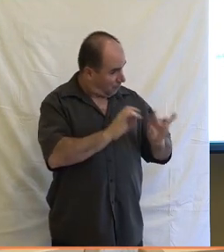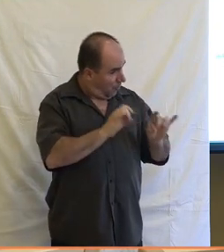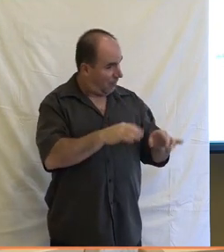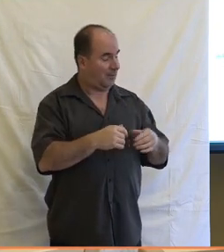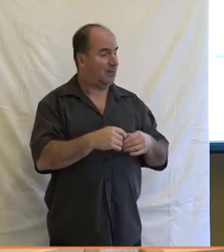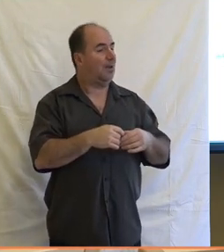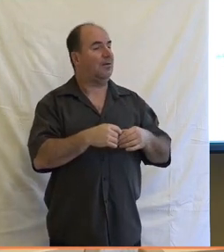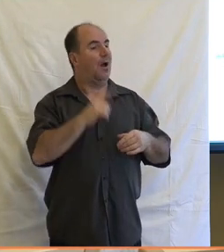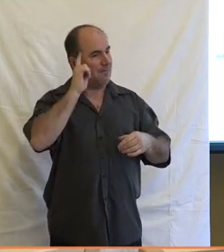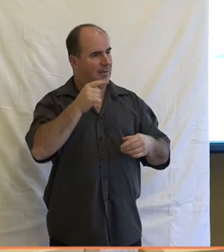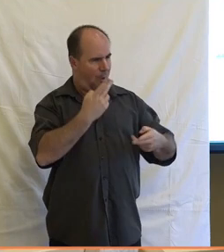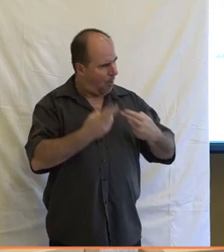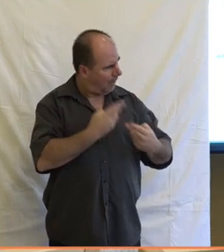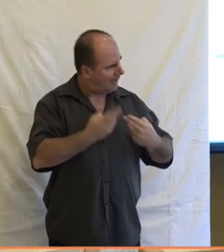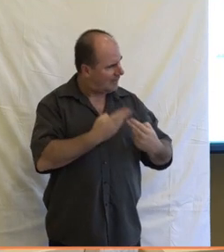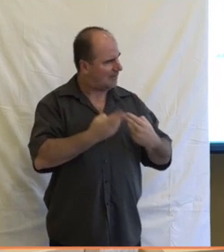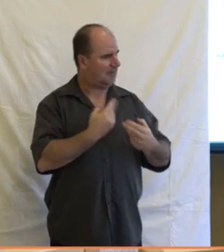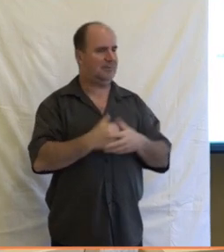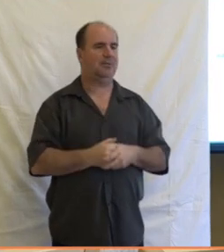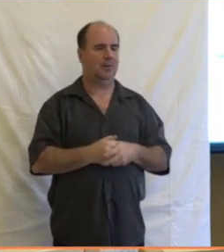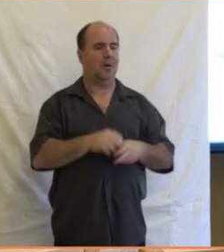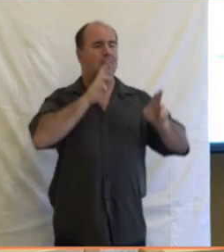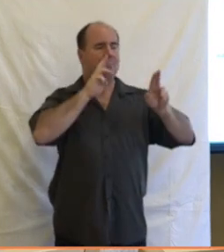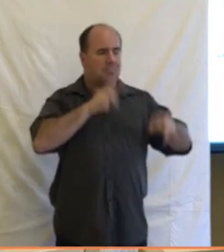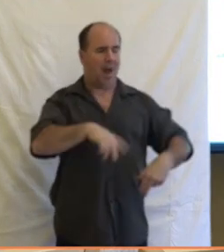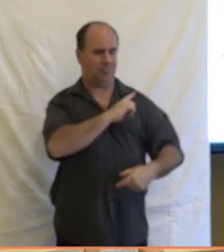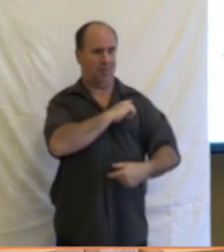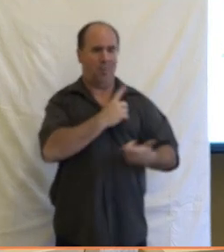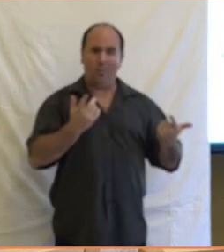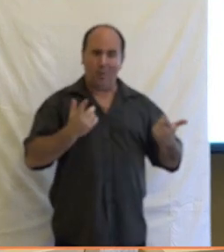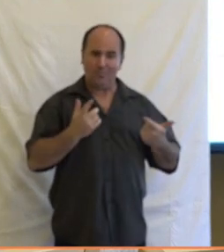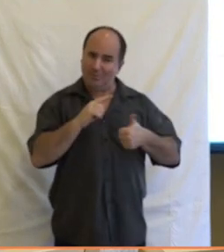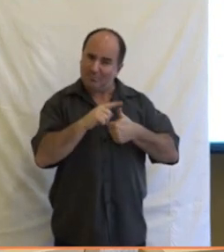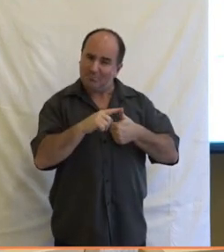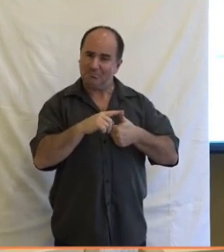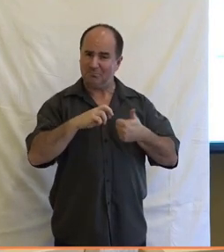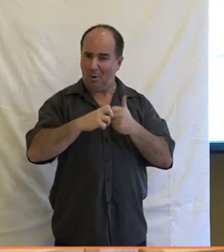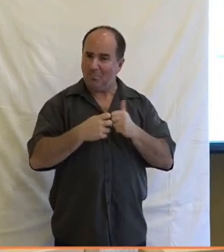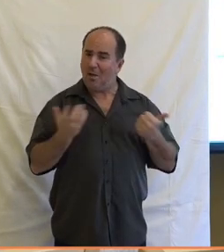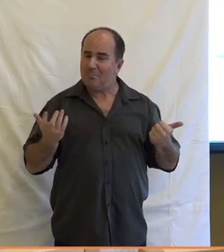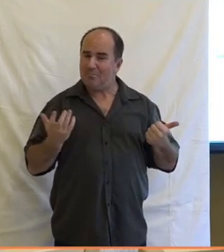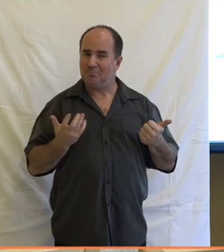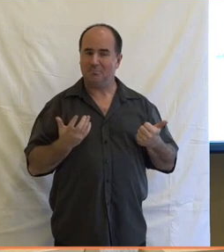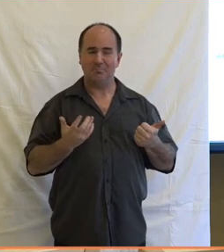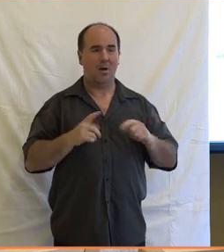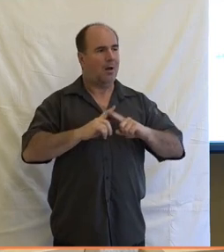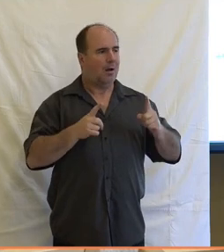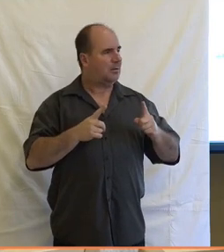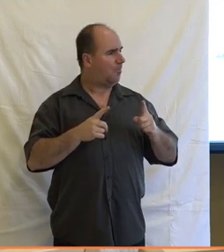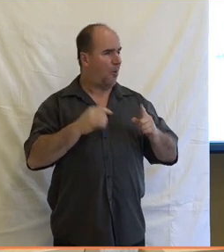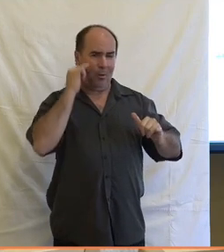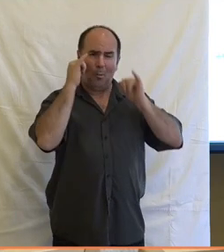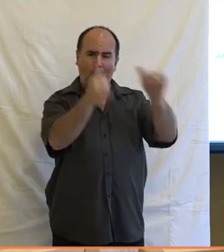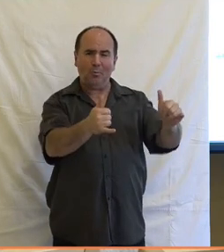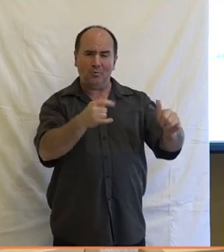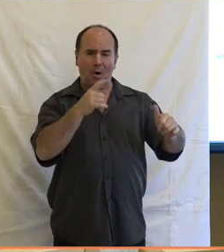různých rizicích, ať už my jsme ráno slyšeli právo na soukromí, slyšeli jsme možné vlastně kybernetické útoky,